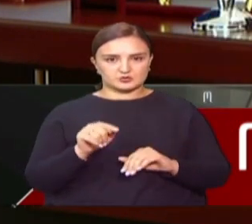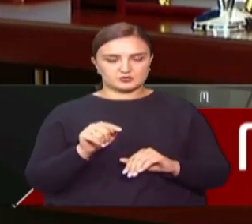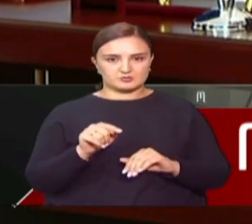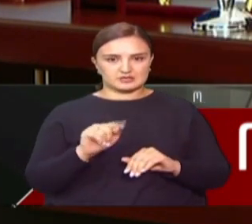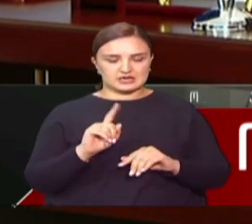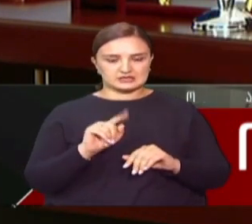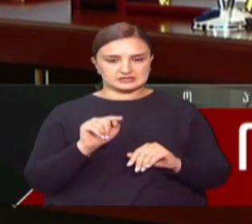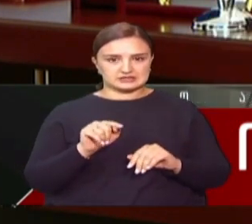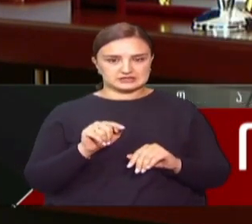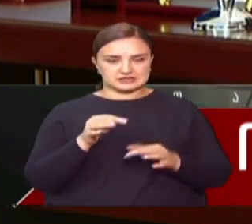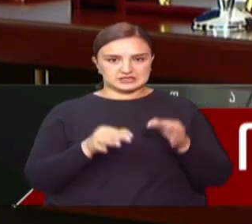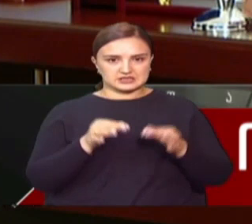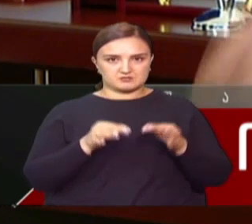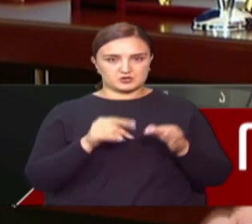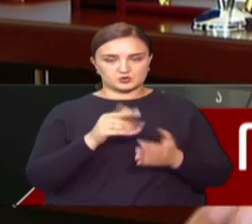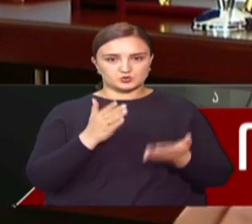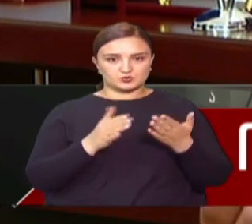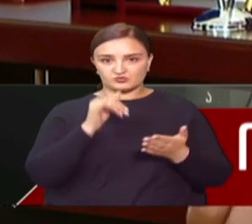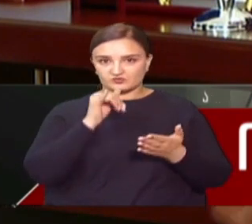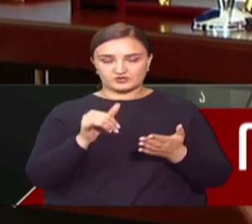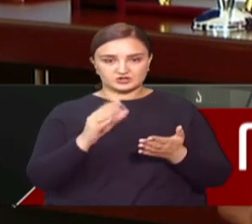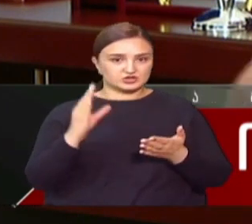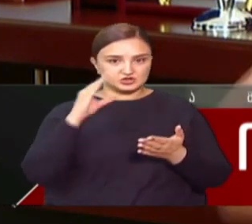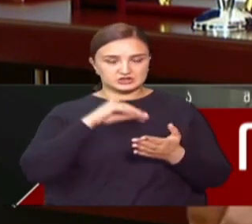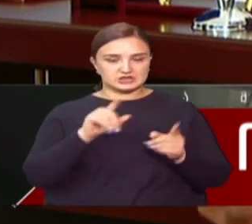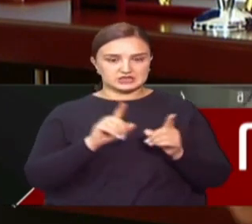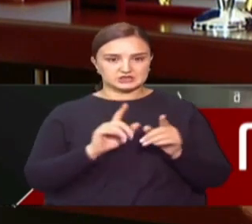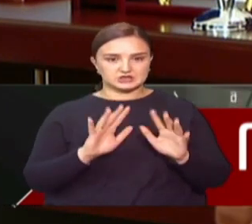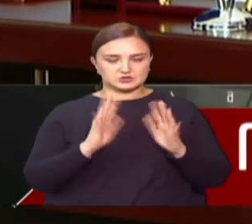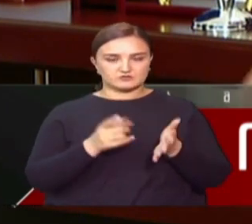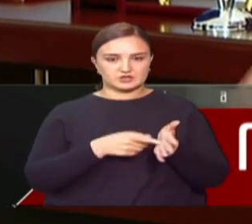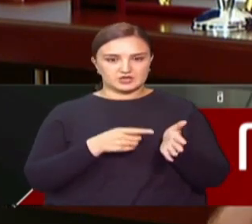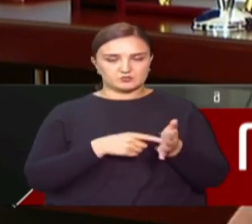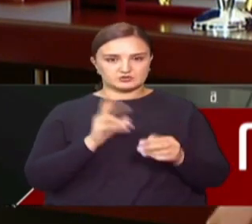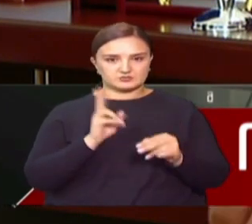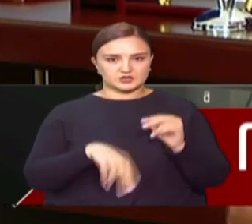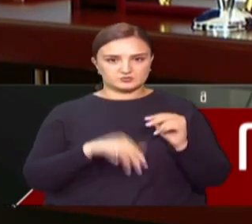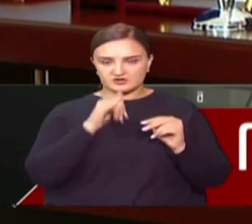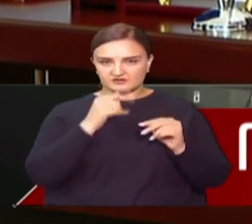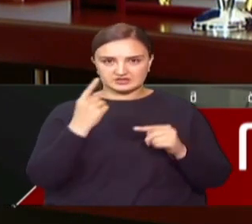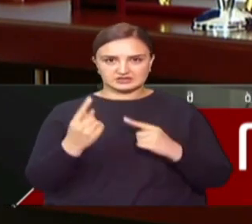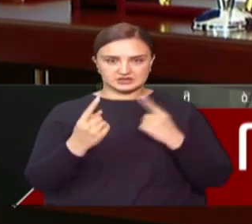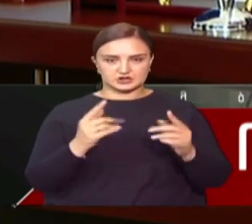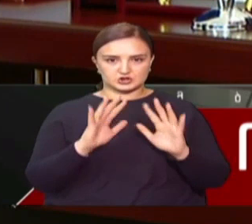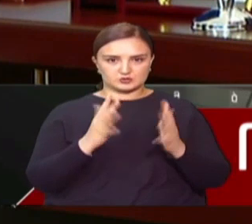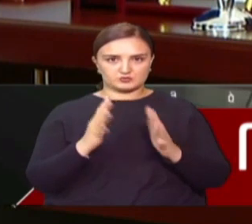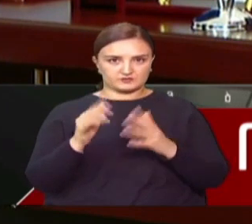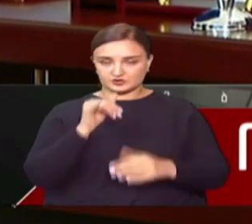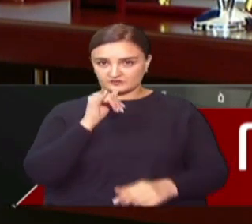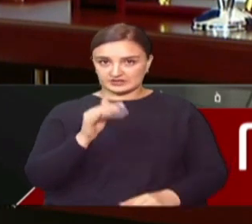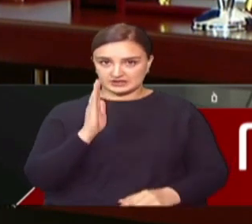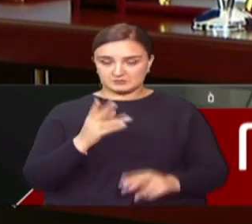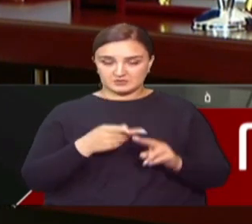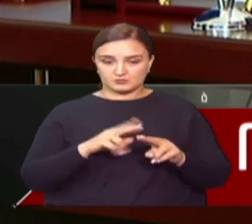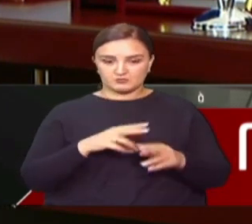გამამტყუნებელი განაჩენი დადგეს სასამართლოში თუ ეს ვერ შეძელი ასეთ შემთხვევაში გამოძიება დასრულებულად ვერც ერთ შემთხვევაში ვერ ჩაითვლება ამიტომ